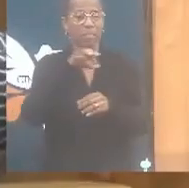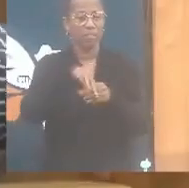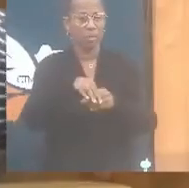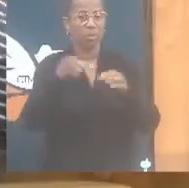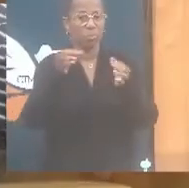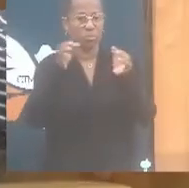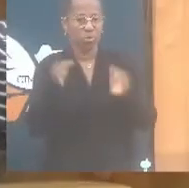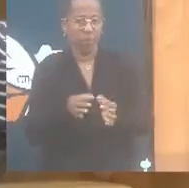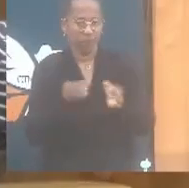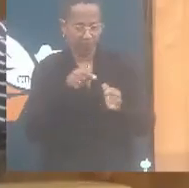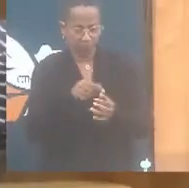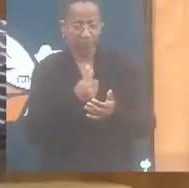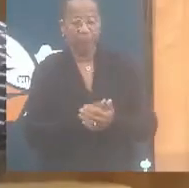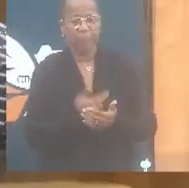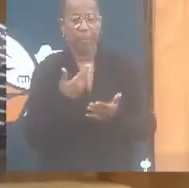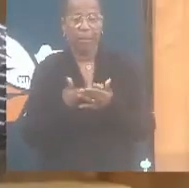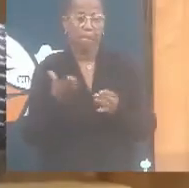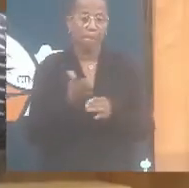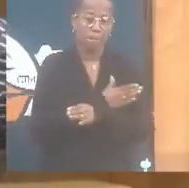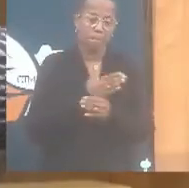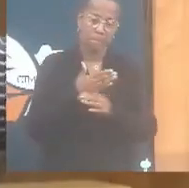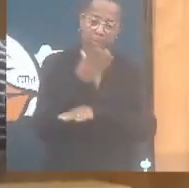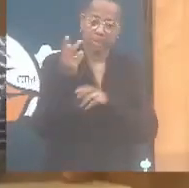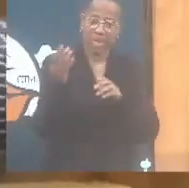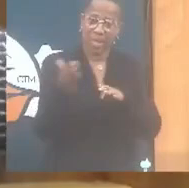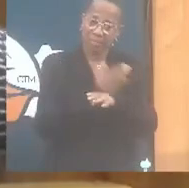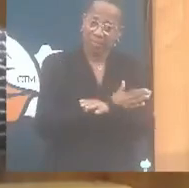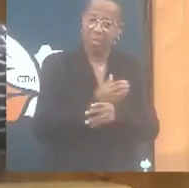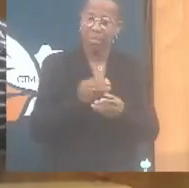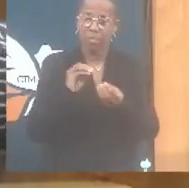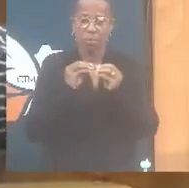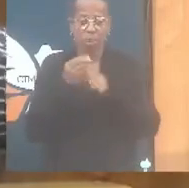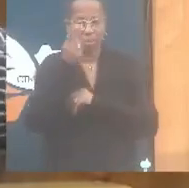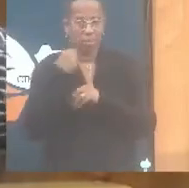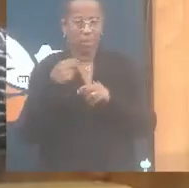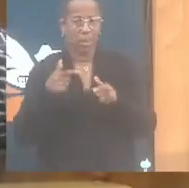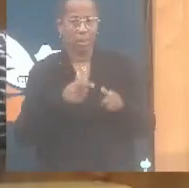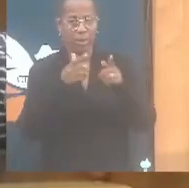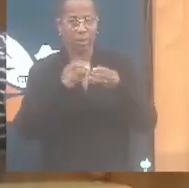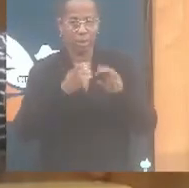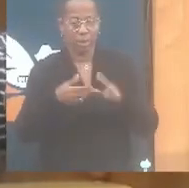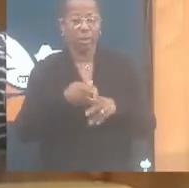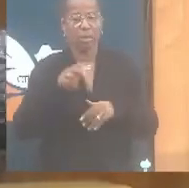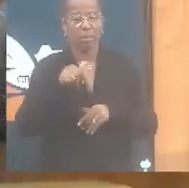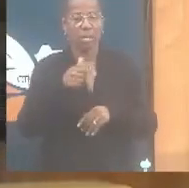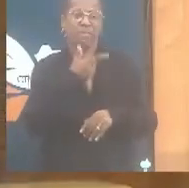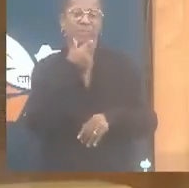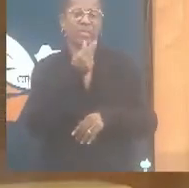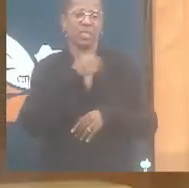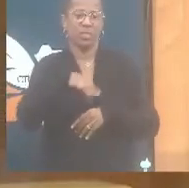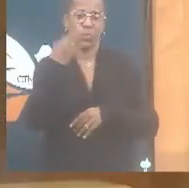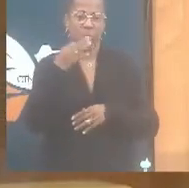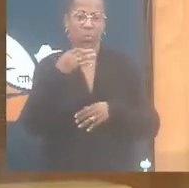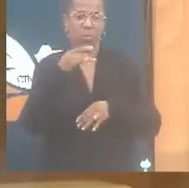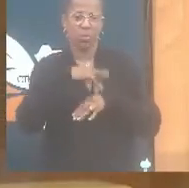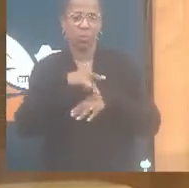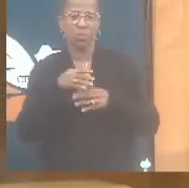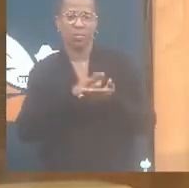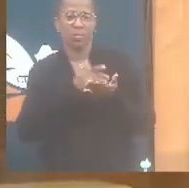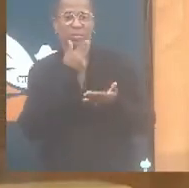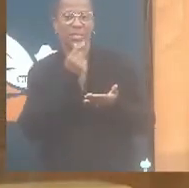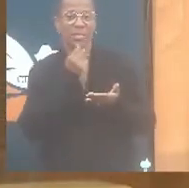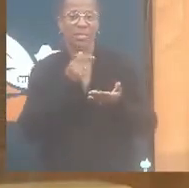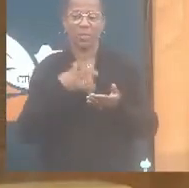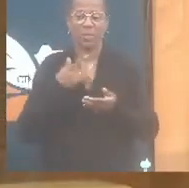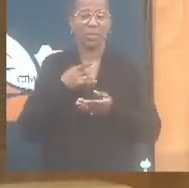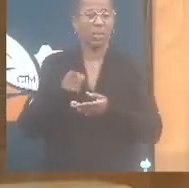Tout ça se passe avant la cyberattaque. Je dis que c'est trop facile. Vous avez trouvé là l'excuse, la cyberattaque. Alors je pose la